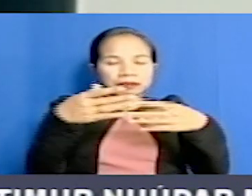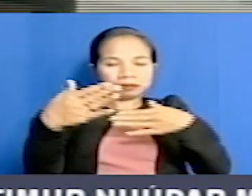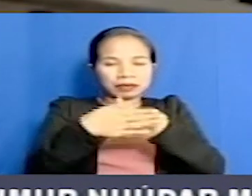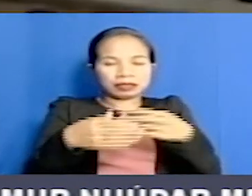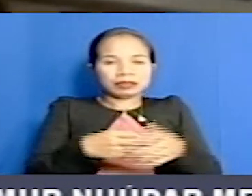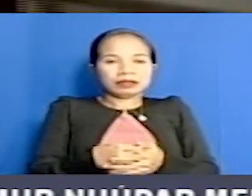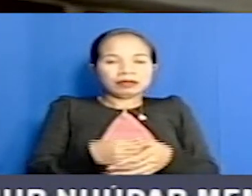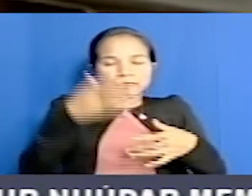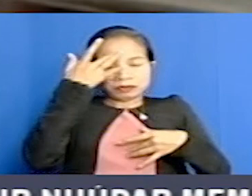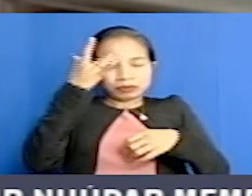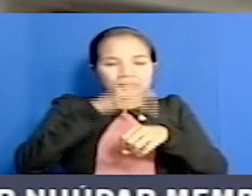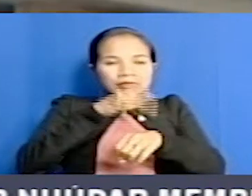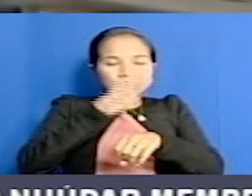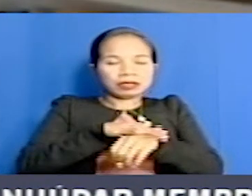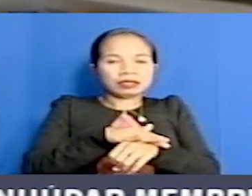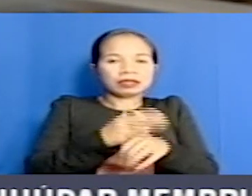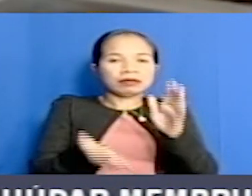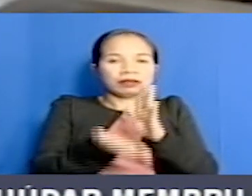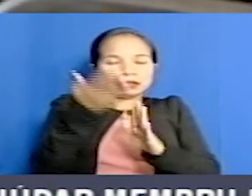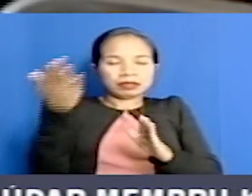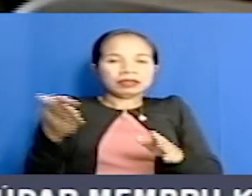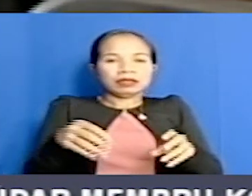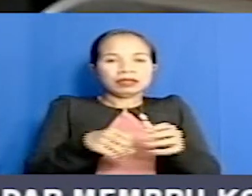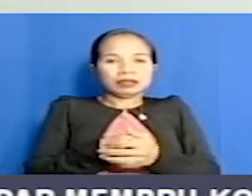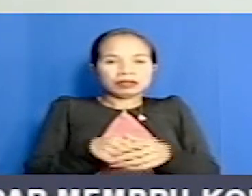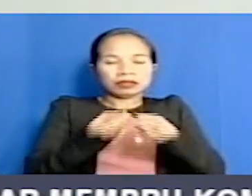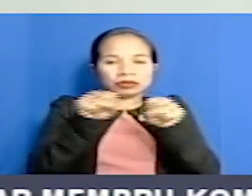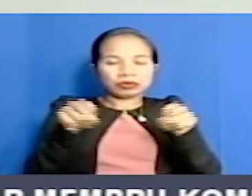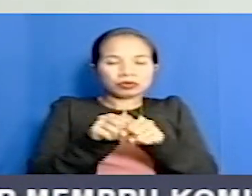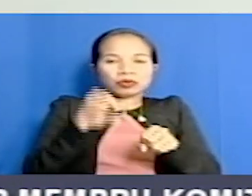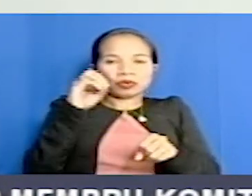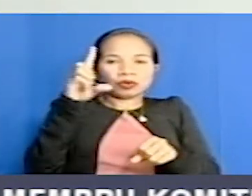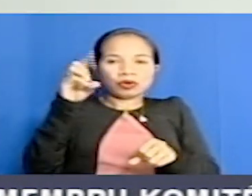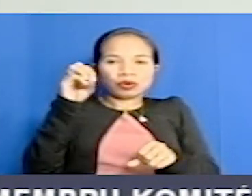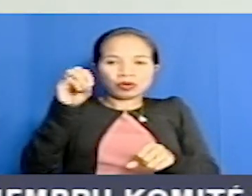dengue nebe afeta makas liu iha suku Odomau no holsa.